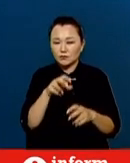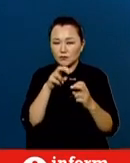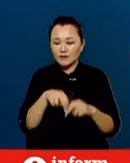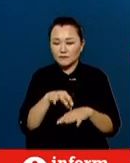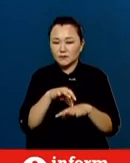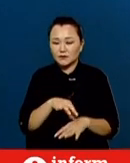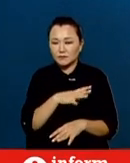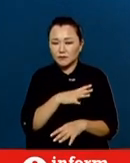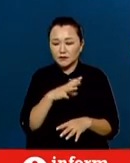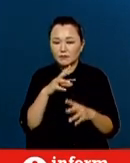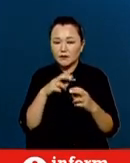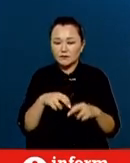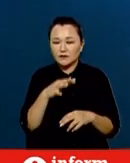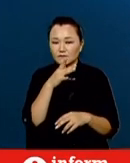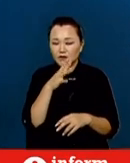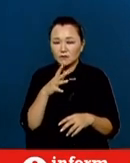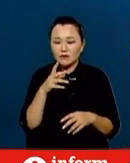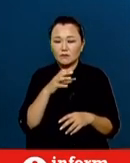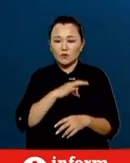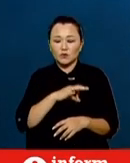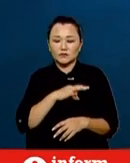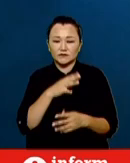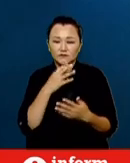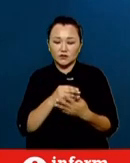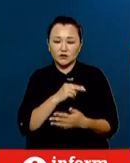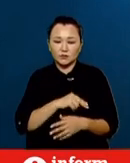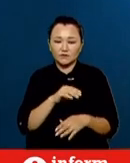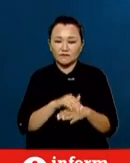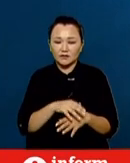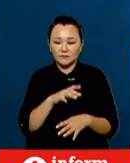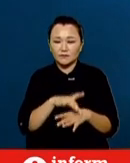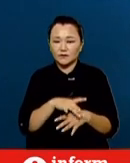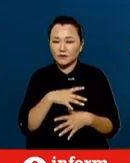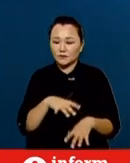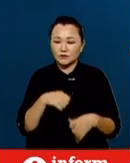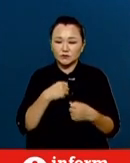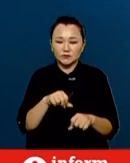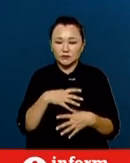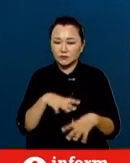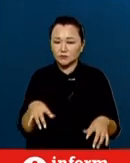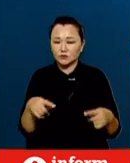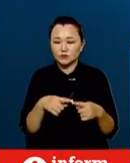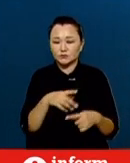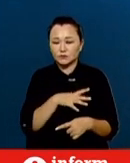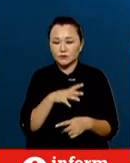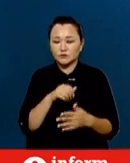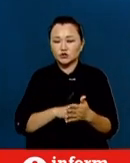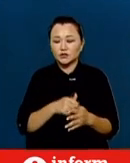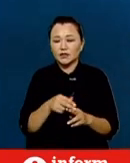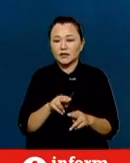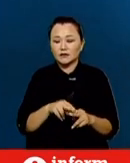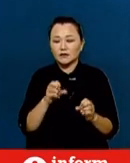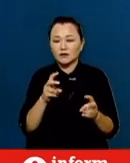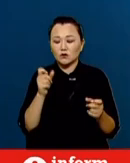өткізді. Тексеріс барысында билігін асыра пайдалану фактісі де орын алған жоқ. Және де ұрып соқпаған дәлелденді. Себебі бұл